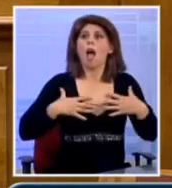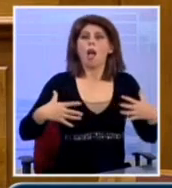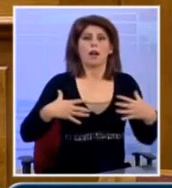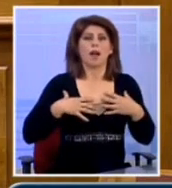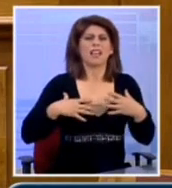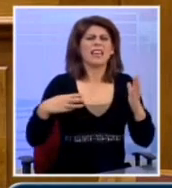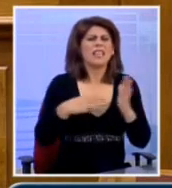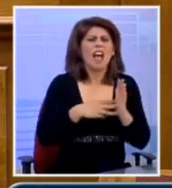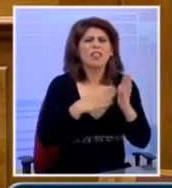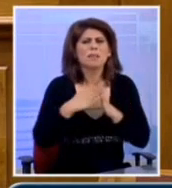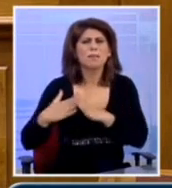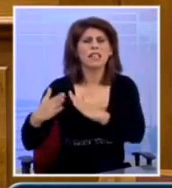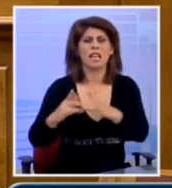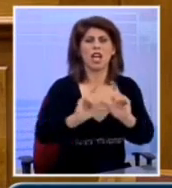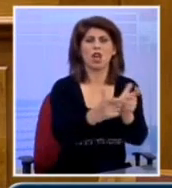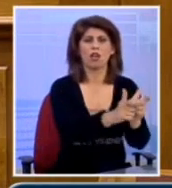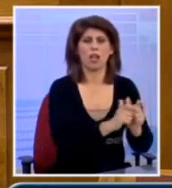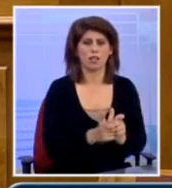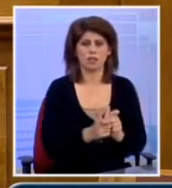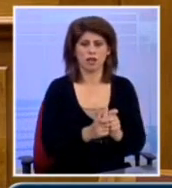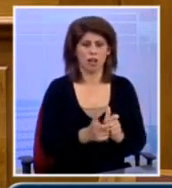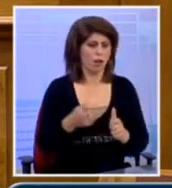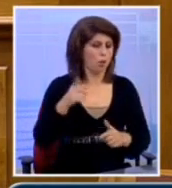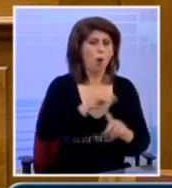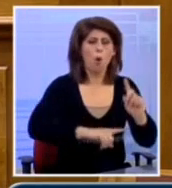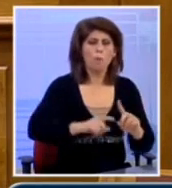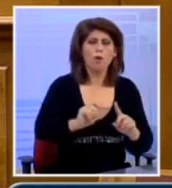χιλιάδες νοικοκυριά, που παίρνει τα βάρη από τα χαμηλά στρώματα,